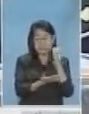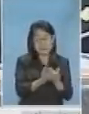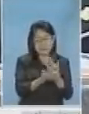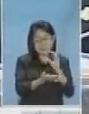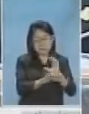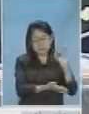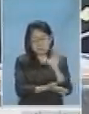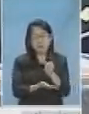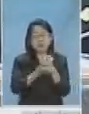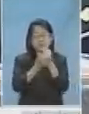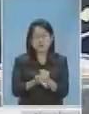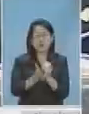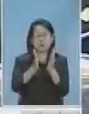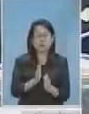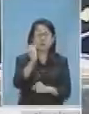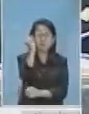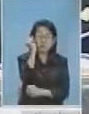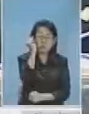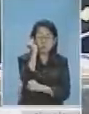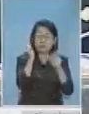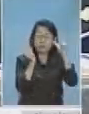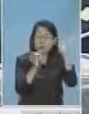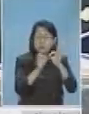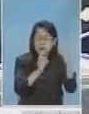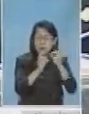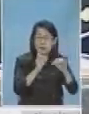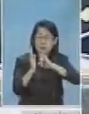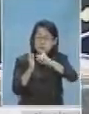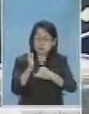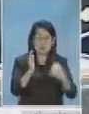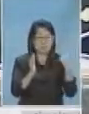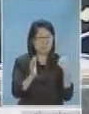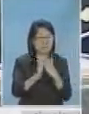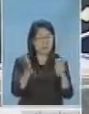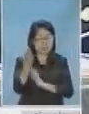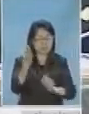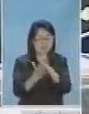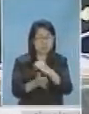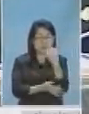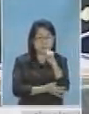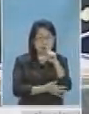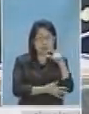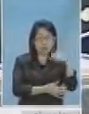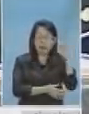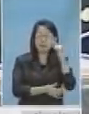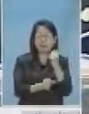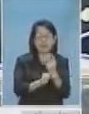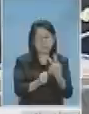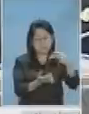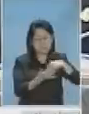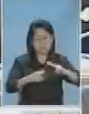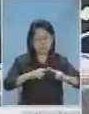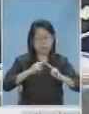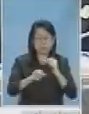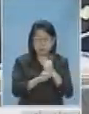ยเฉพาะประชาชนที่ยากจนในต่างจังหวัดในชนบทหลายสิบล้านคนลุกขึ้นยืนได้ด้วยตัวเองช่วยตัวเองได้มันมีไม่มากนะ